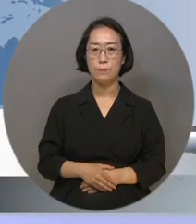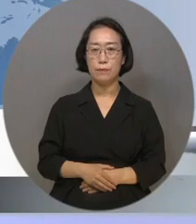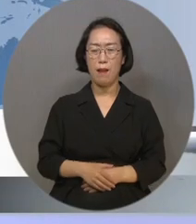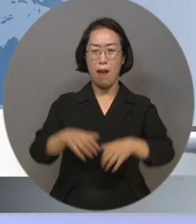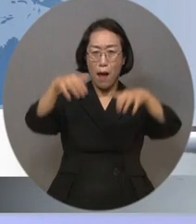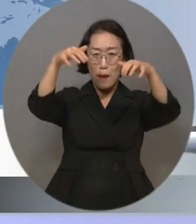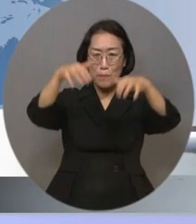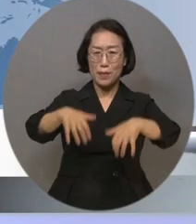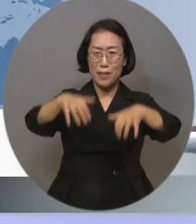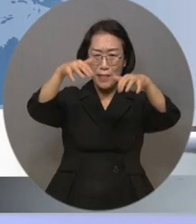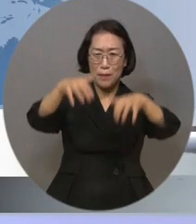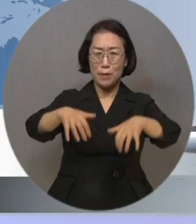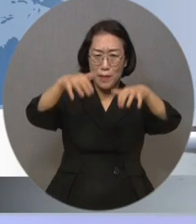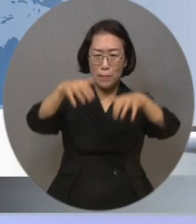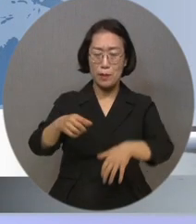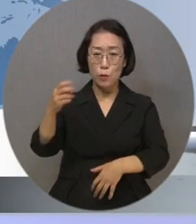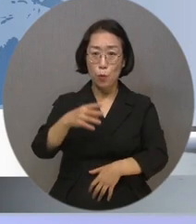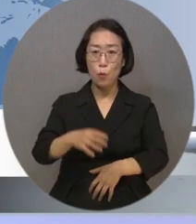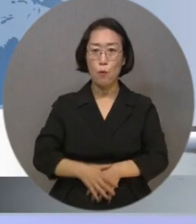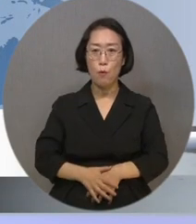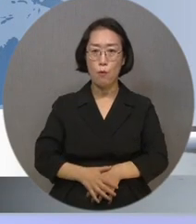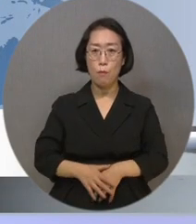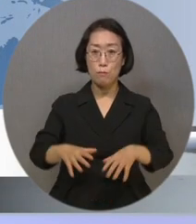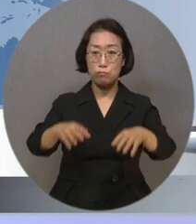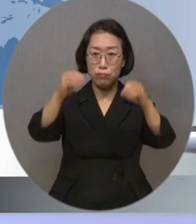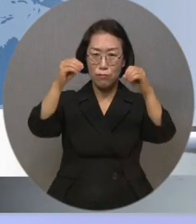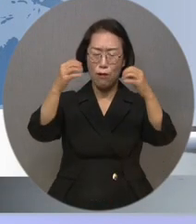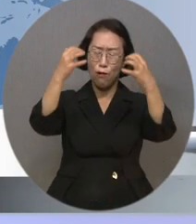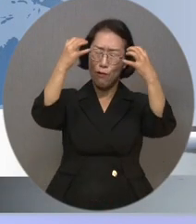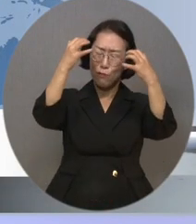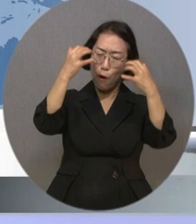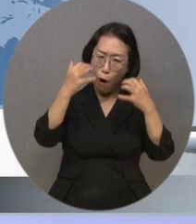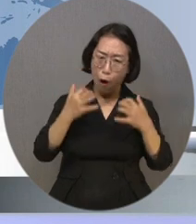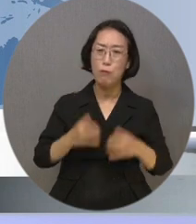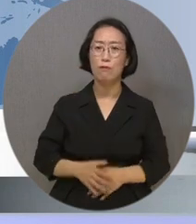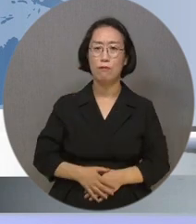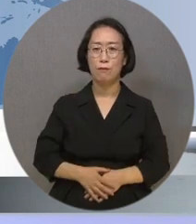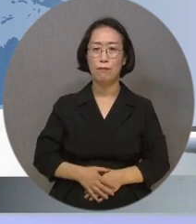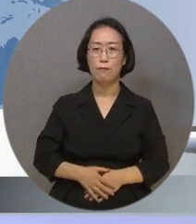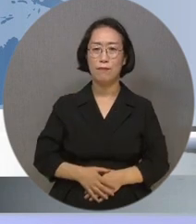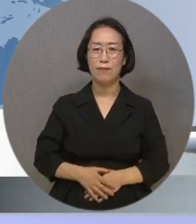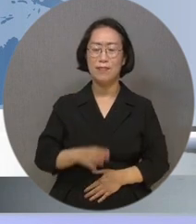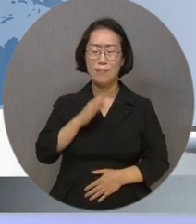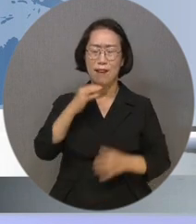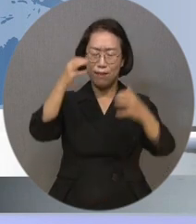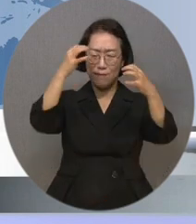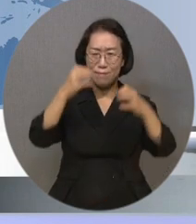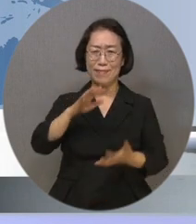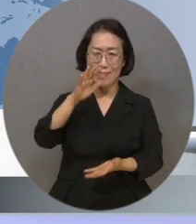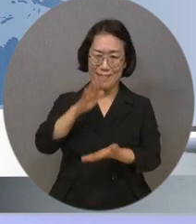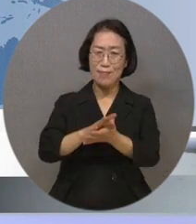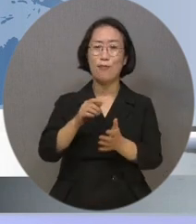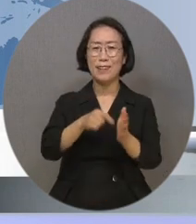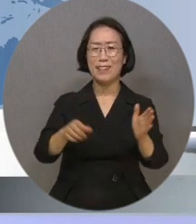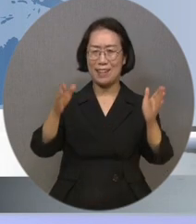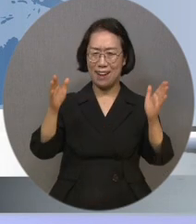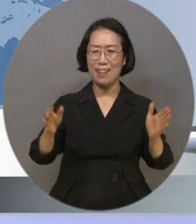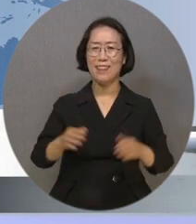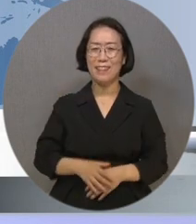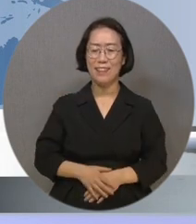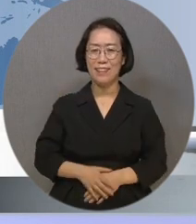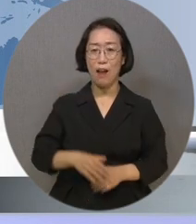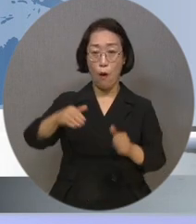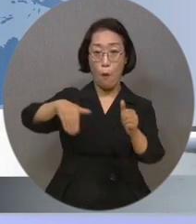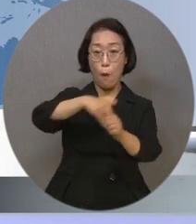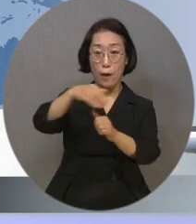장대 같은 비가 쏟아졌다가 언제 그랬냐는 듯 불볕더위가 이어지는 본격적인 여름 날씨가 시작됐습니다.